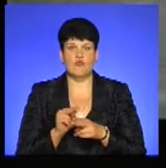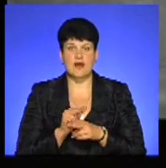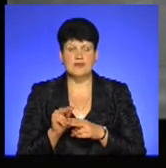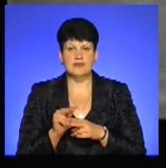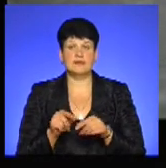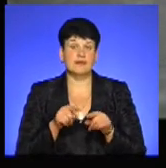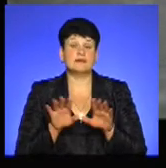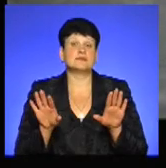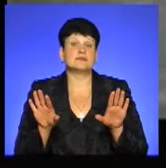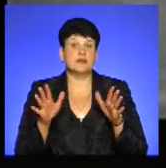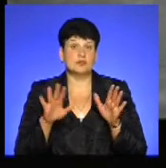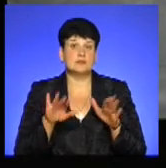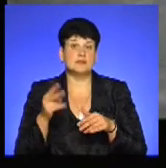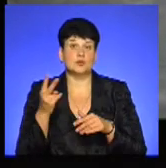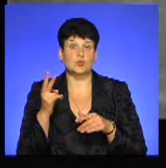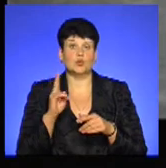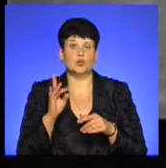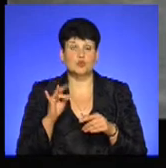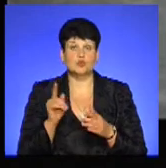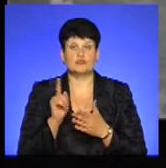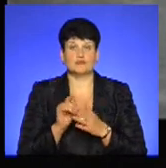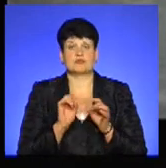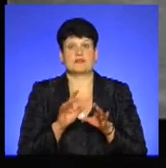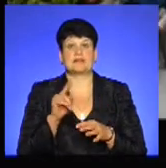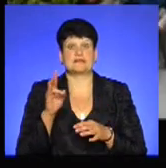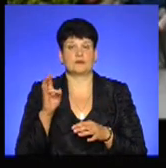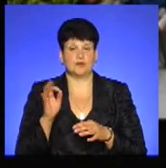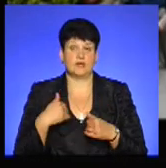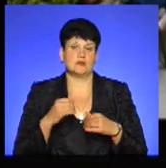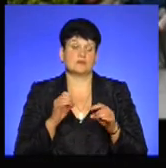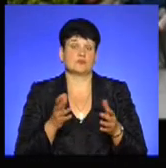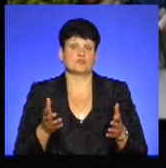так сталося, що після другого курсу це обов'язково здавати ЗНО. Я його здаю.